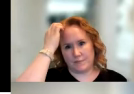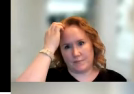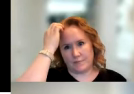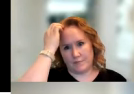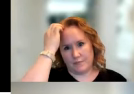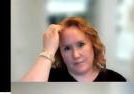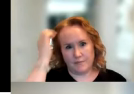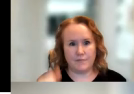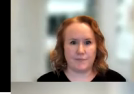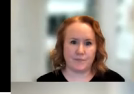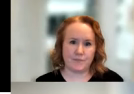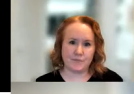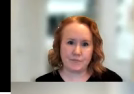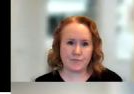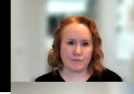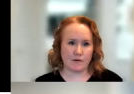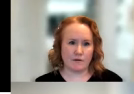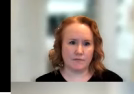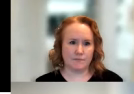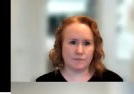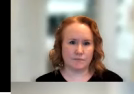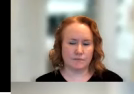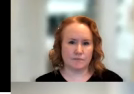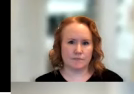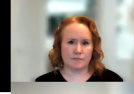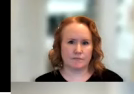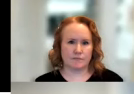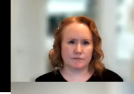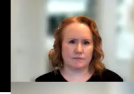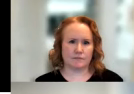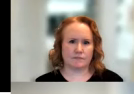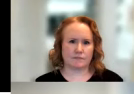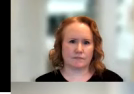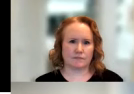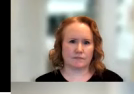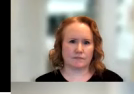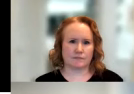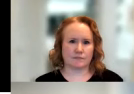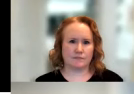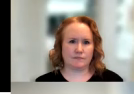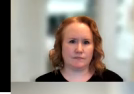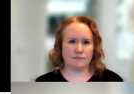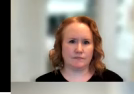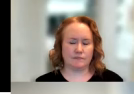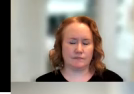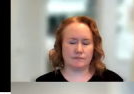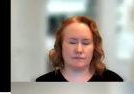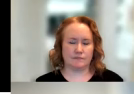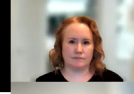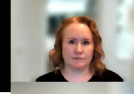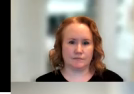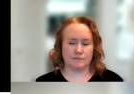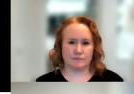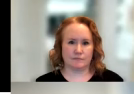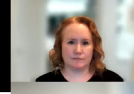direktivet i to hovedkulepunkter her. Det handler overordnet om at tekstangivelser skal gjøres tilgjengelig i alternative